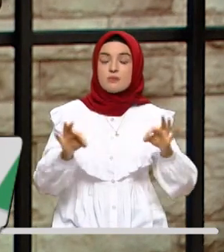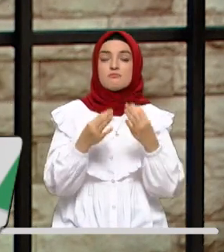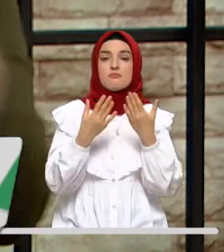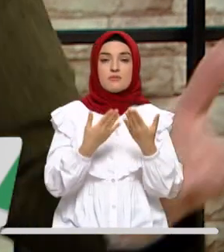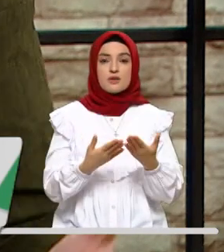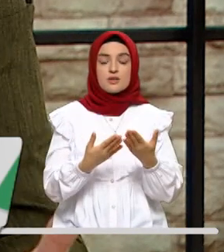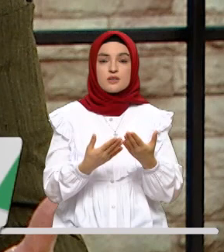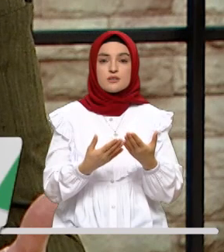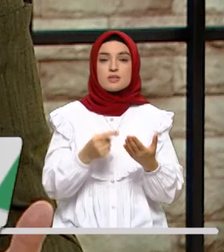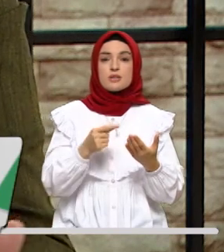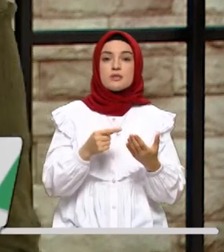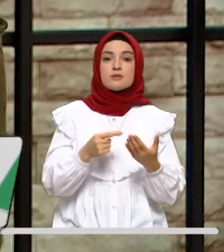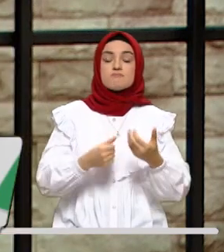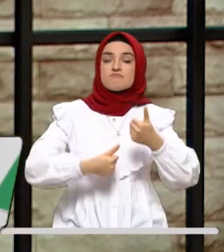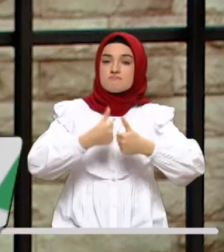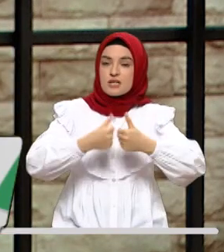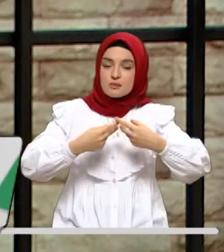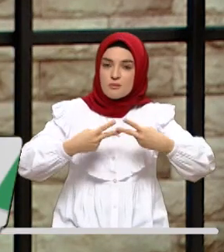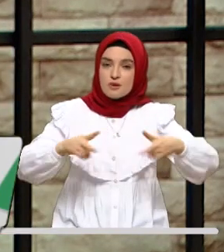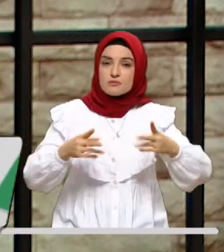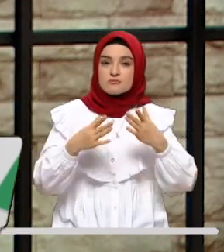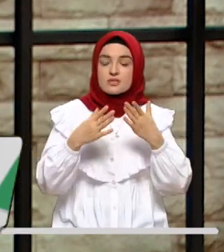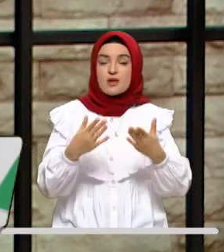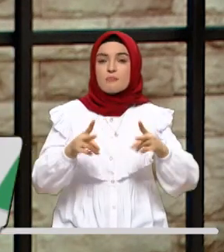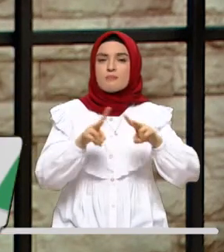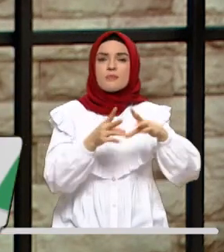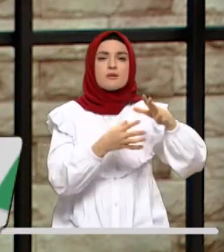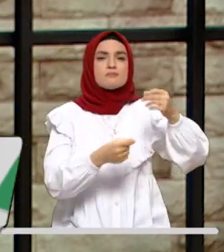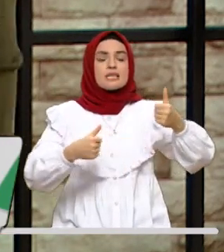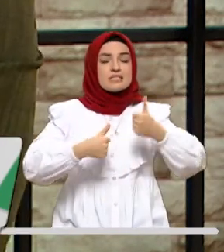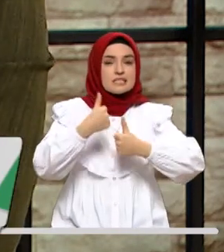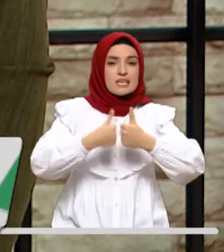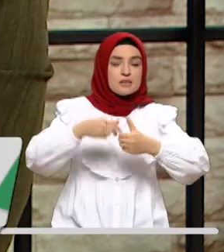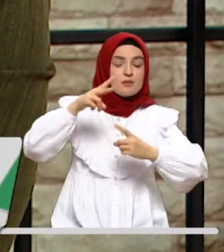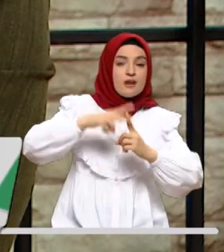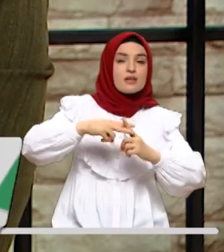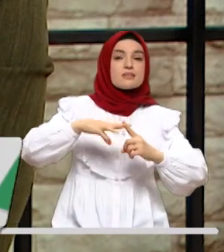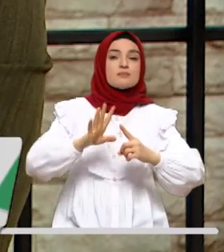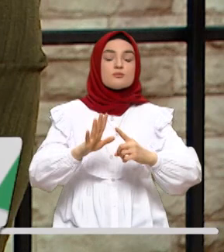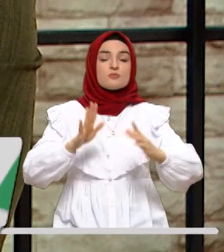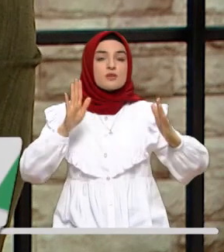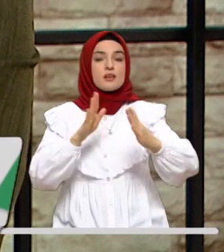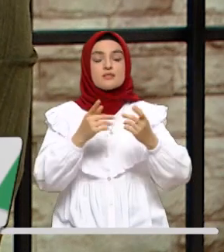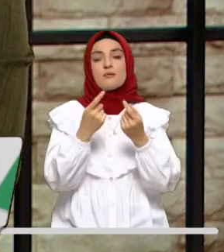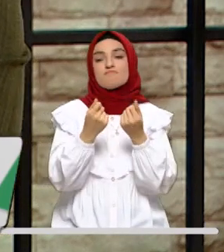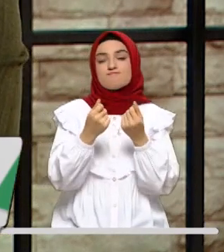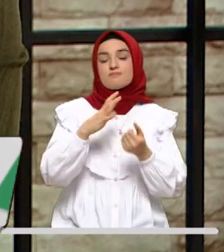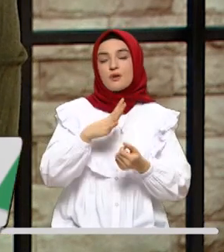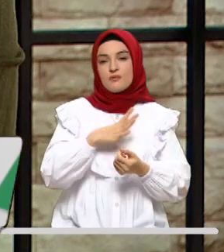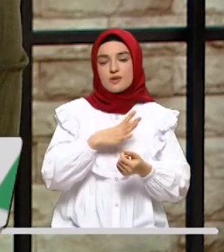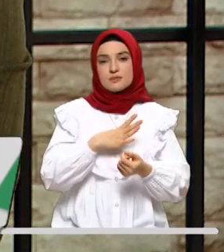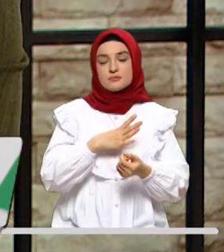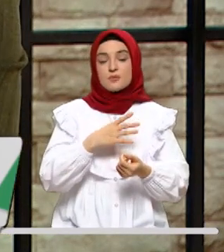var. Yarışma açılmış. Ama Mehmet Akif yarışmaya girmiyor. Niye? Neden girmiyor? Karşılığında para var. Karşılığında